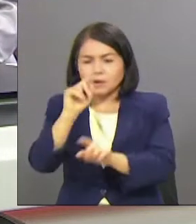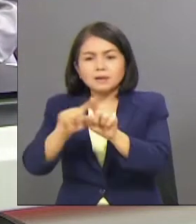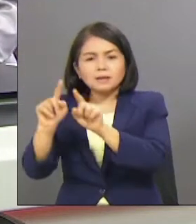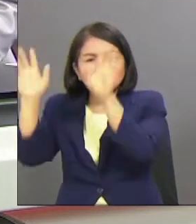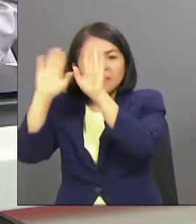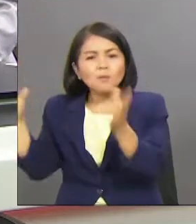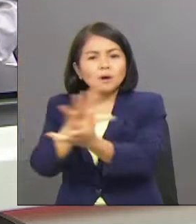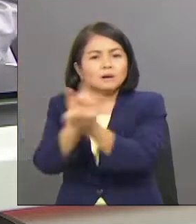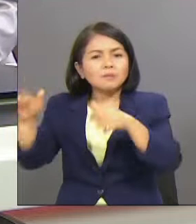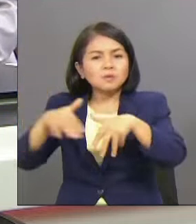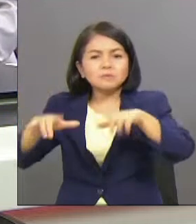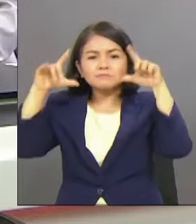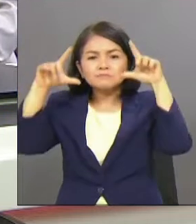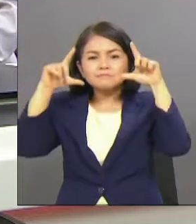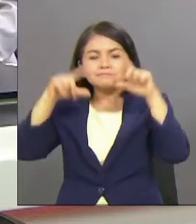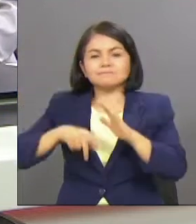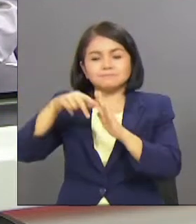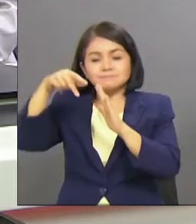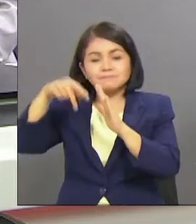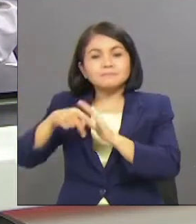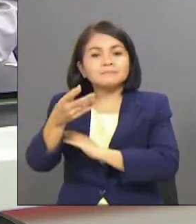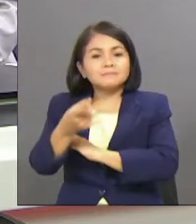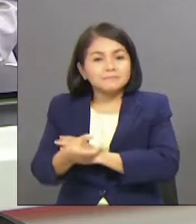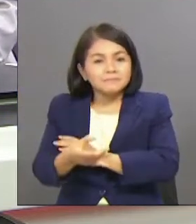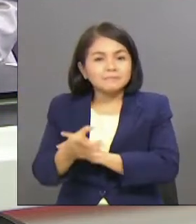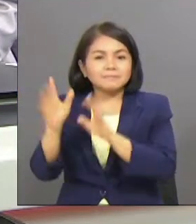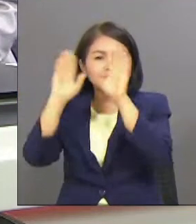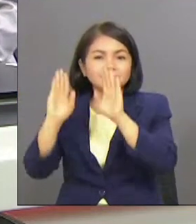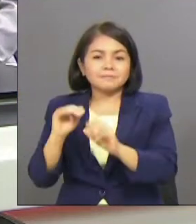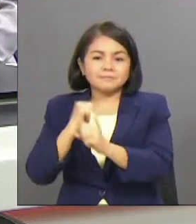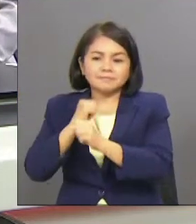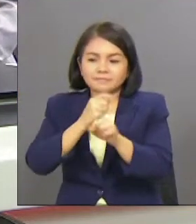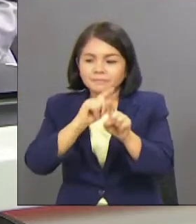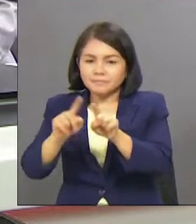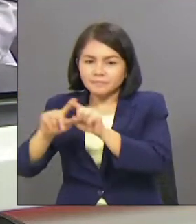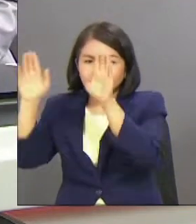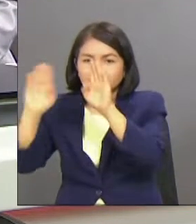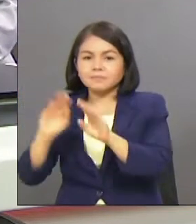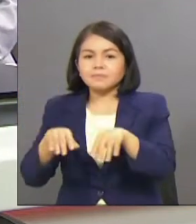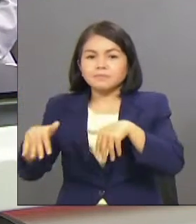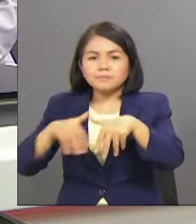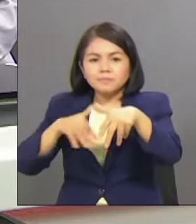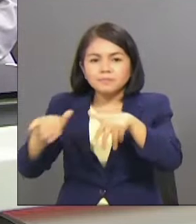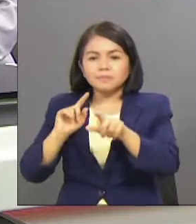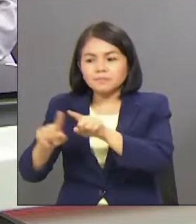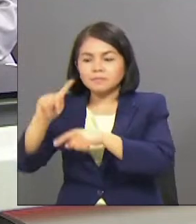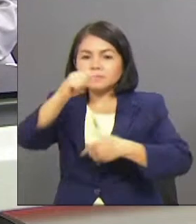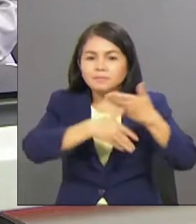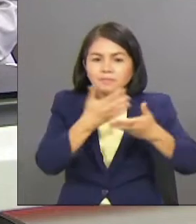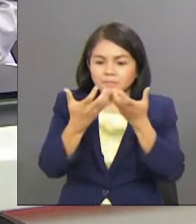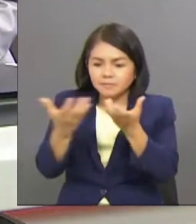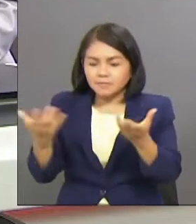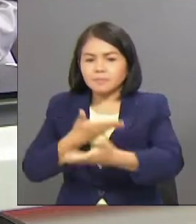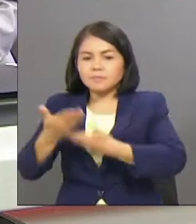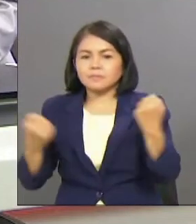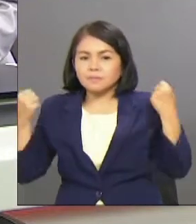ตัวตนของเมืองแพร่ได้เป็นอย่างดีนั่นก็คือกาดกองเก่าไปดูผักท้องถิ่นตามฤดูกาลรวมถึงของใช้อย่างเสื้อผ้า